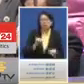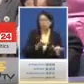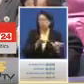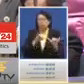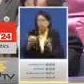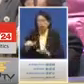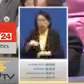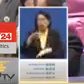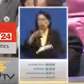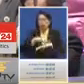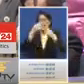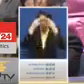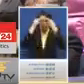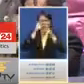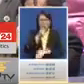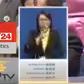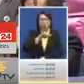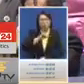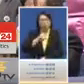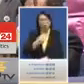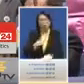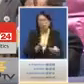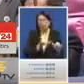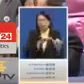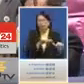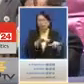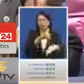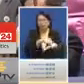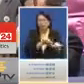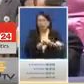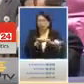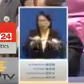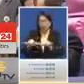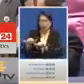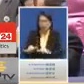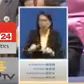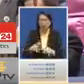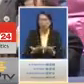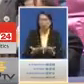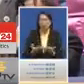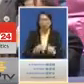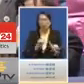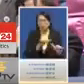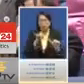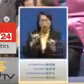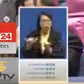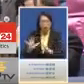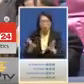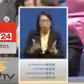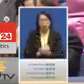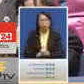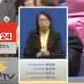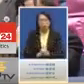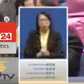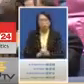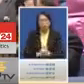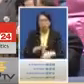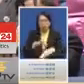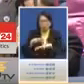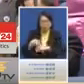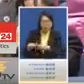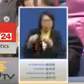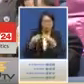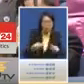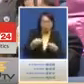อบจ.กี่จังหวัดที่บ้านผมเจอไปกี่อบต.โยกย้ายเขาหมดห้อยตำแหน่งเขาหมดคืนตำแหน่งเขา